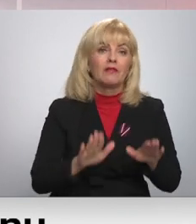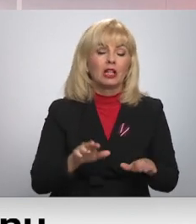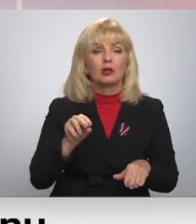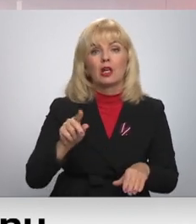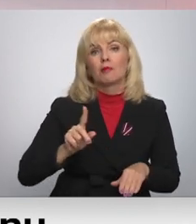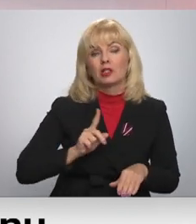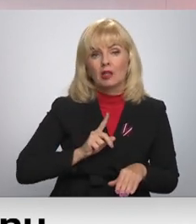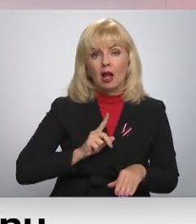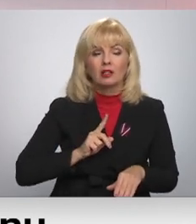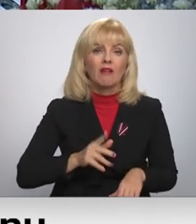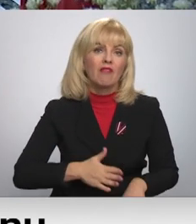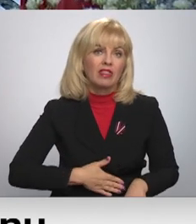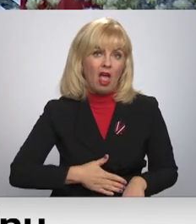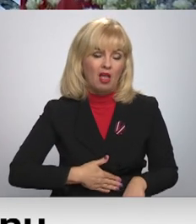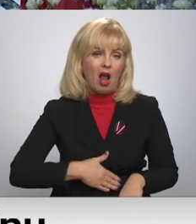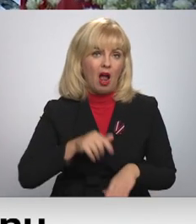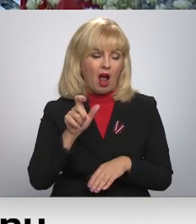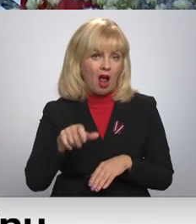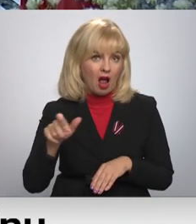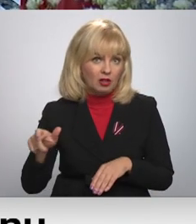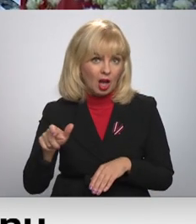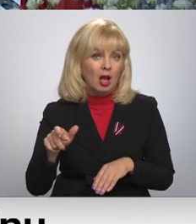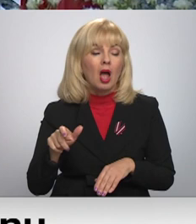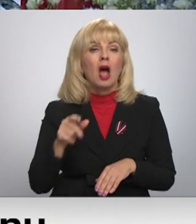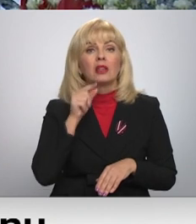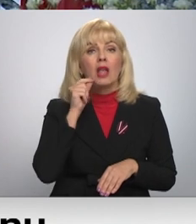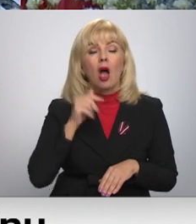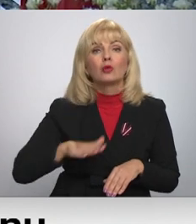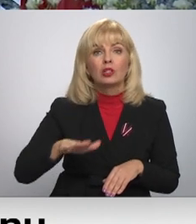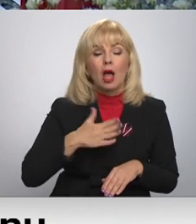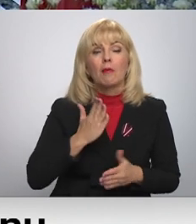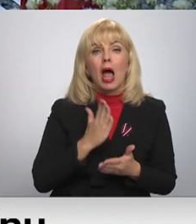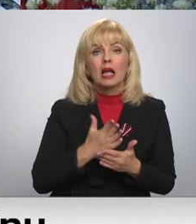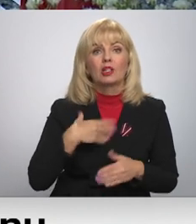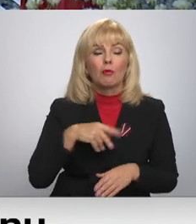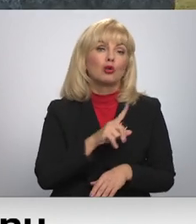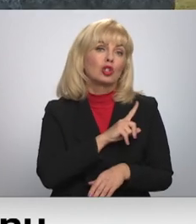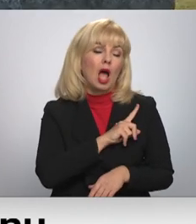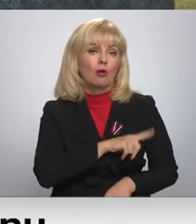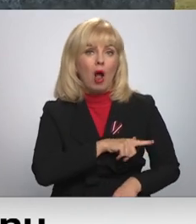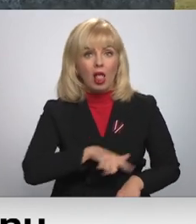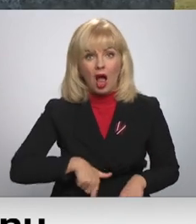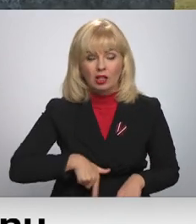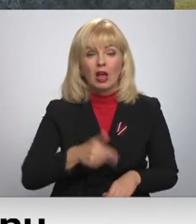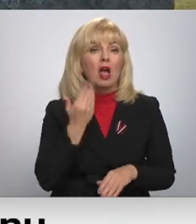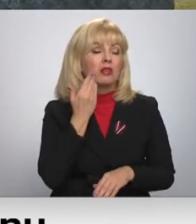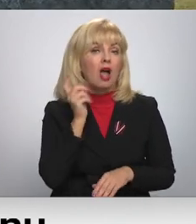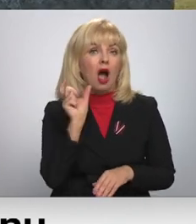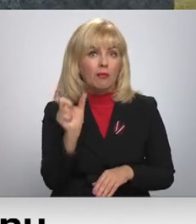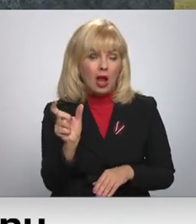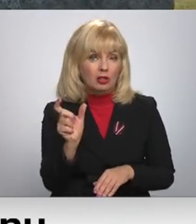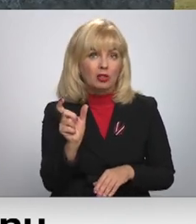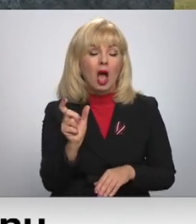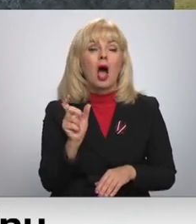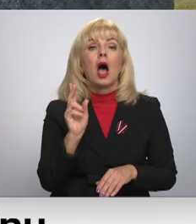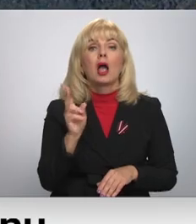zemesardzes veterāni. Ņem tēvzeme, tavs esmu viss, sorgoju Latviju. Ar šo devīzi Kāpessila